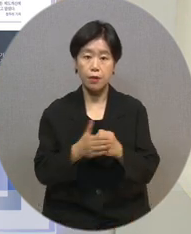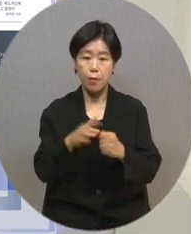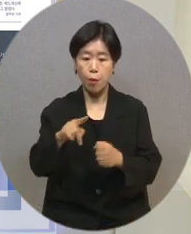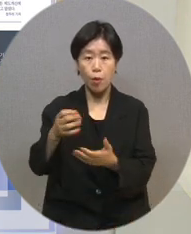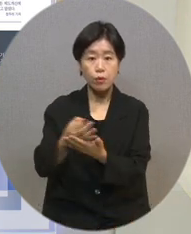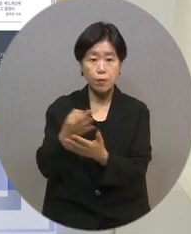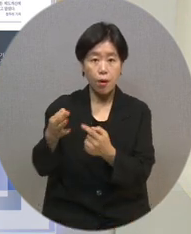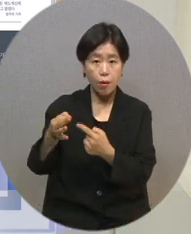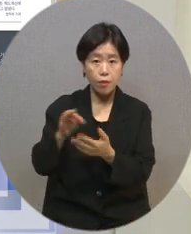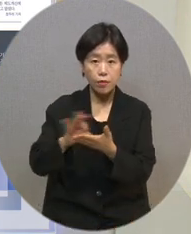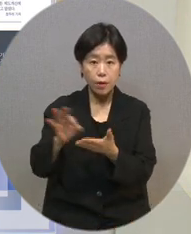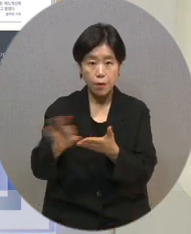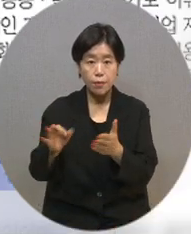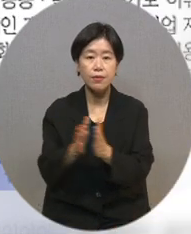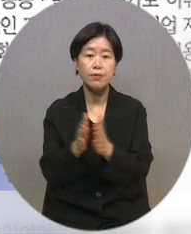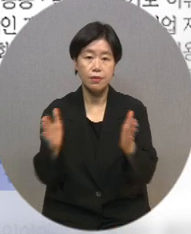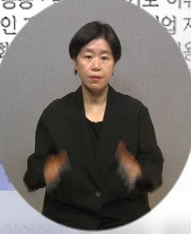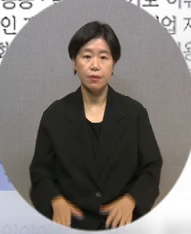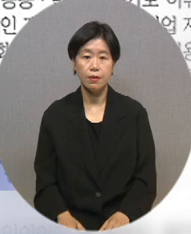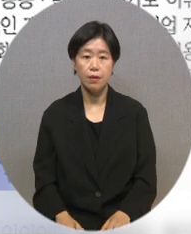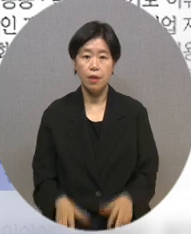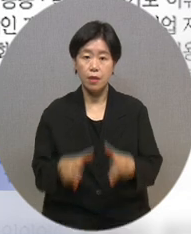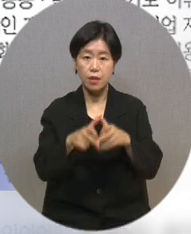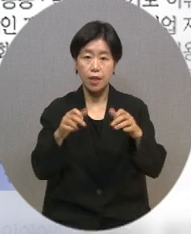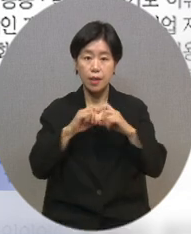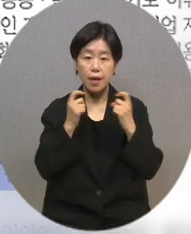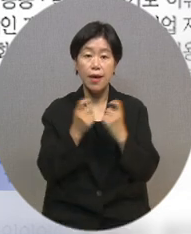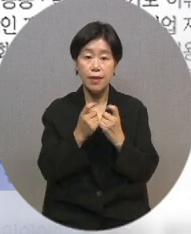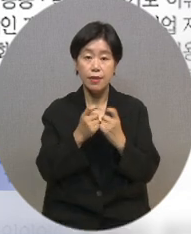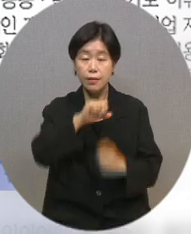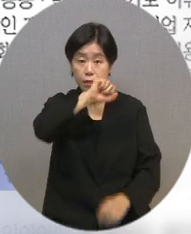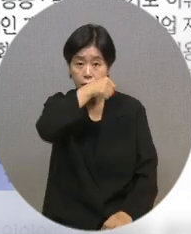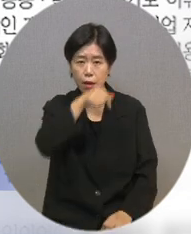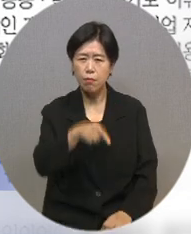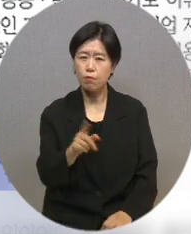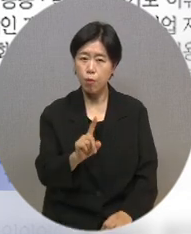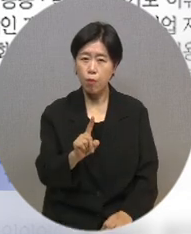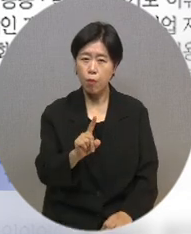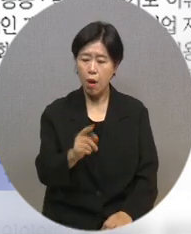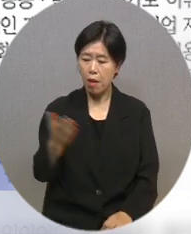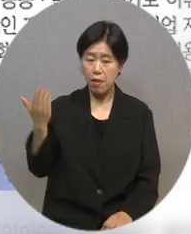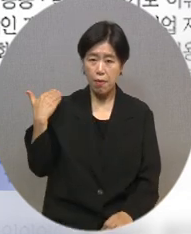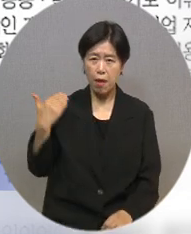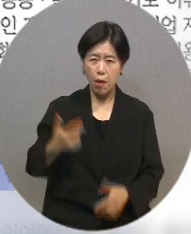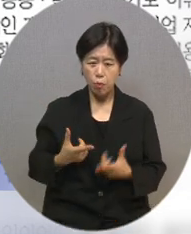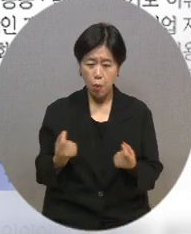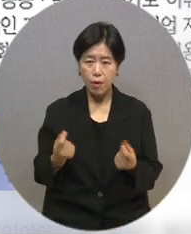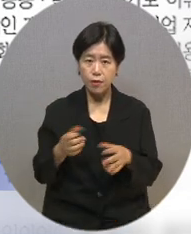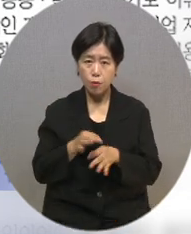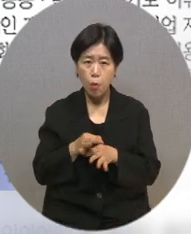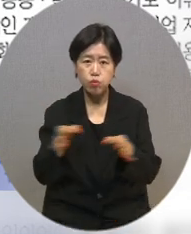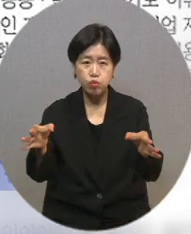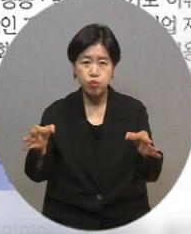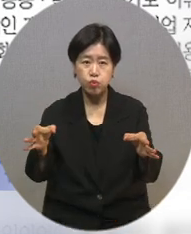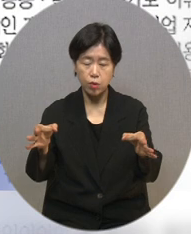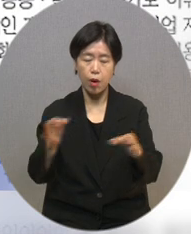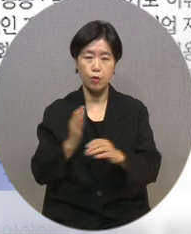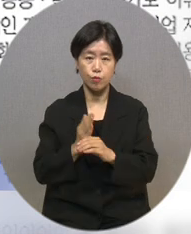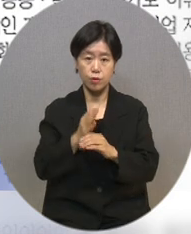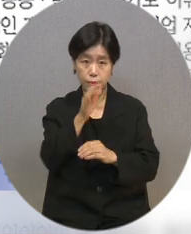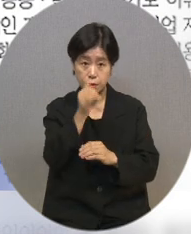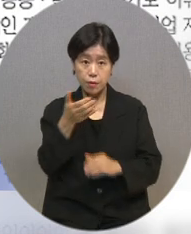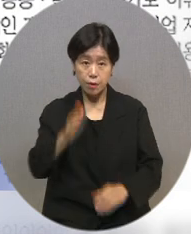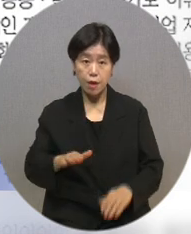본격적으로 시작됐습니다 장애인 개인 예산제 기존의 획일적인 공급자 중심의 재공 방식에서